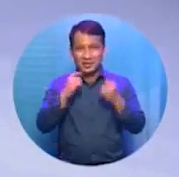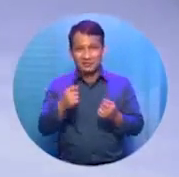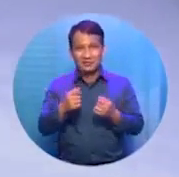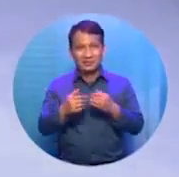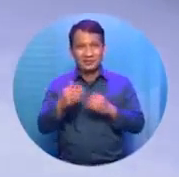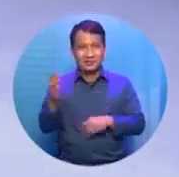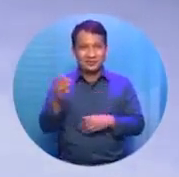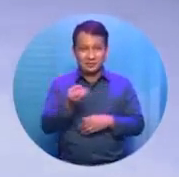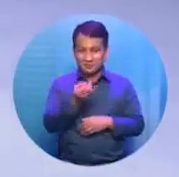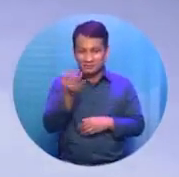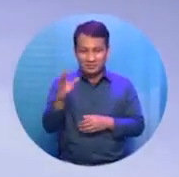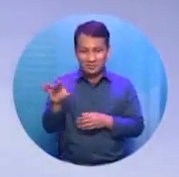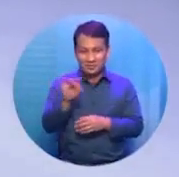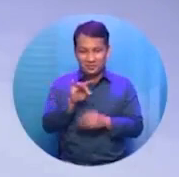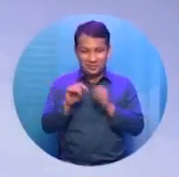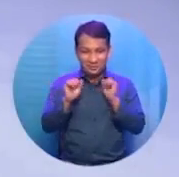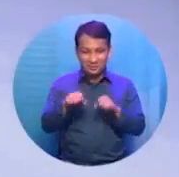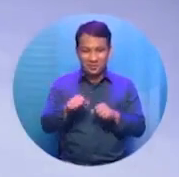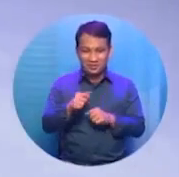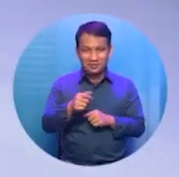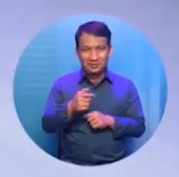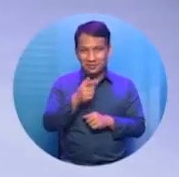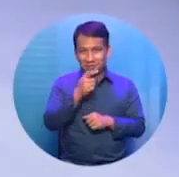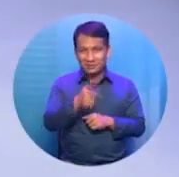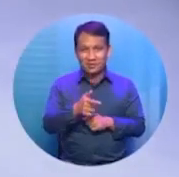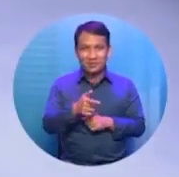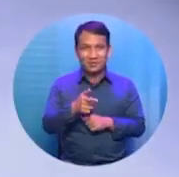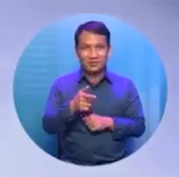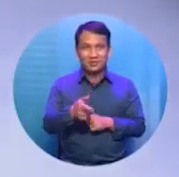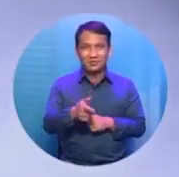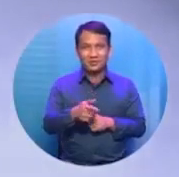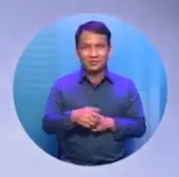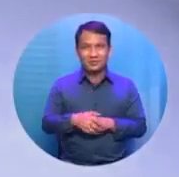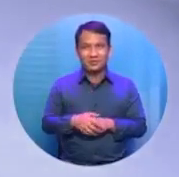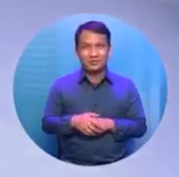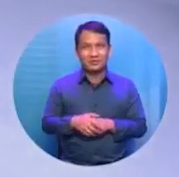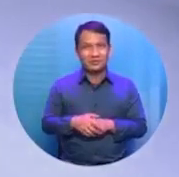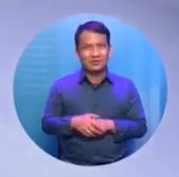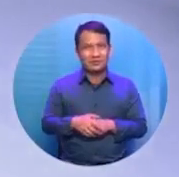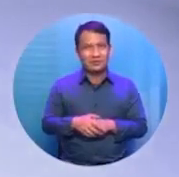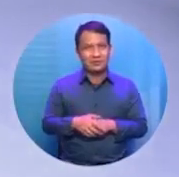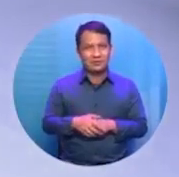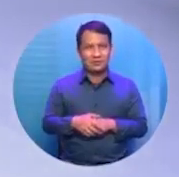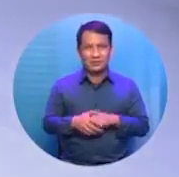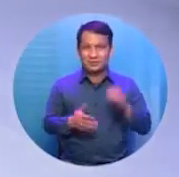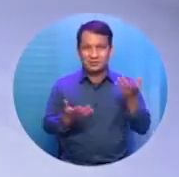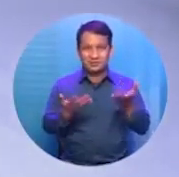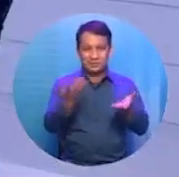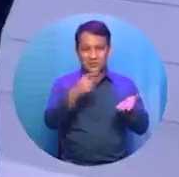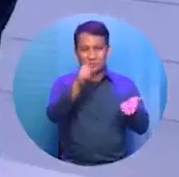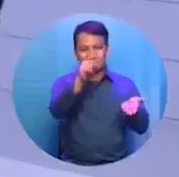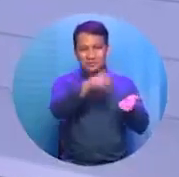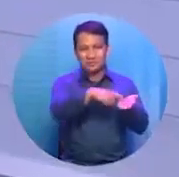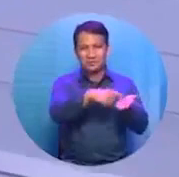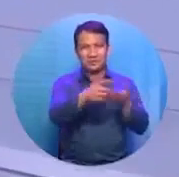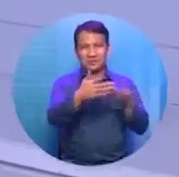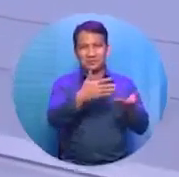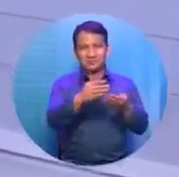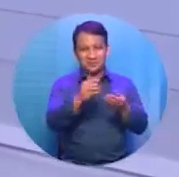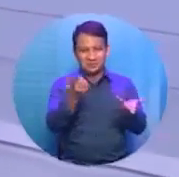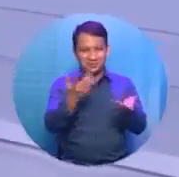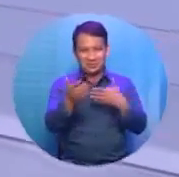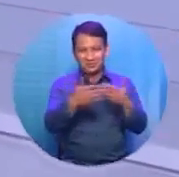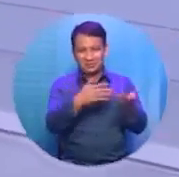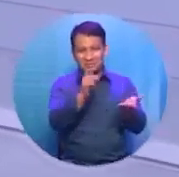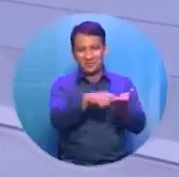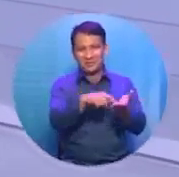mahiwagang daliri. Ito yung maswerteng daliri. Midas touch. Anything that I touch turns into money. Ayan,